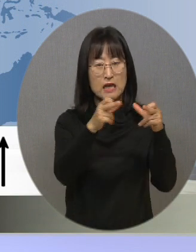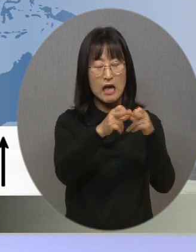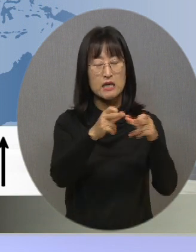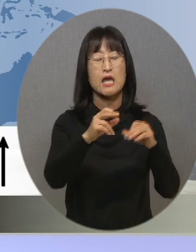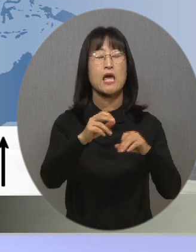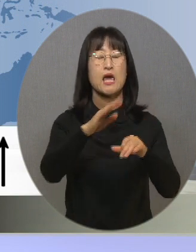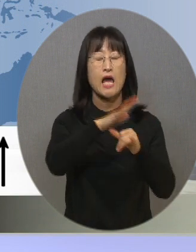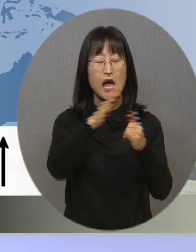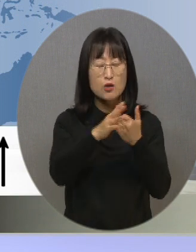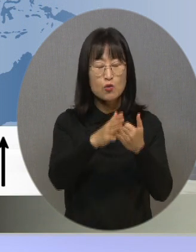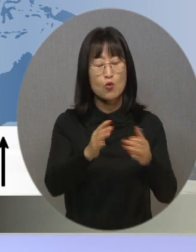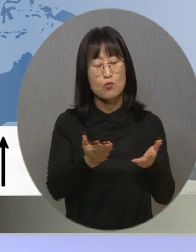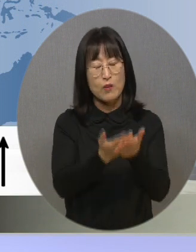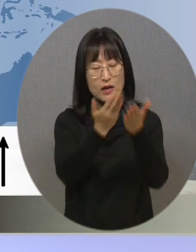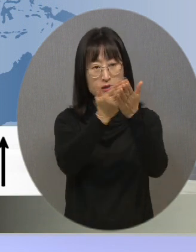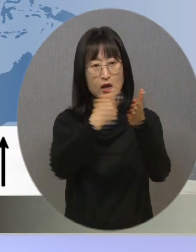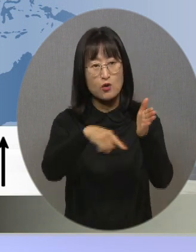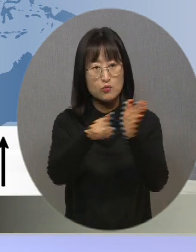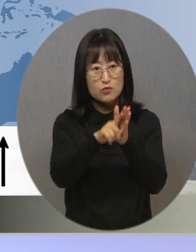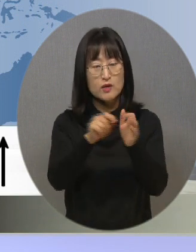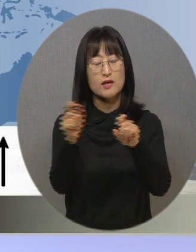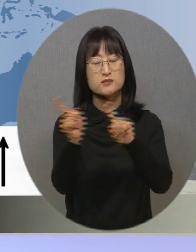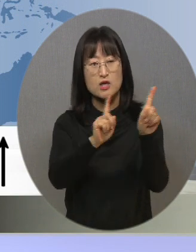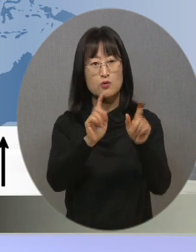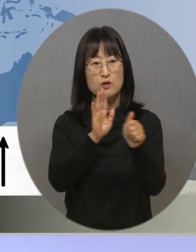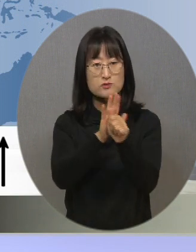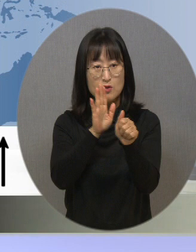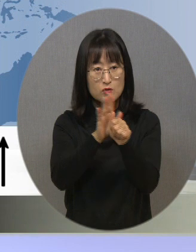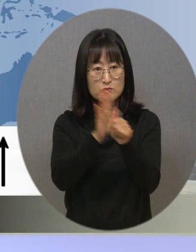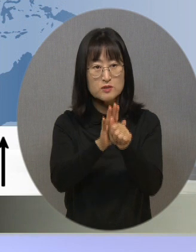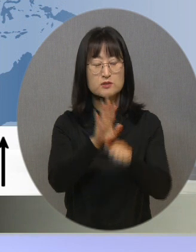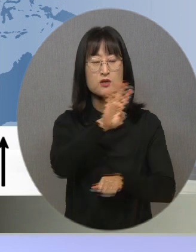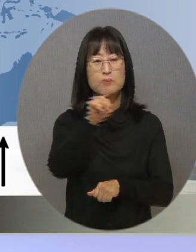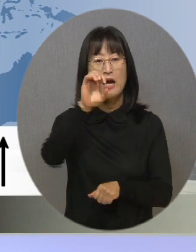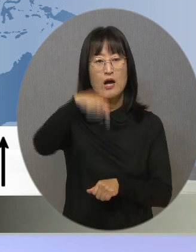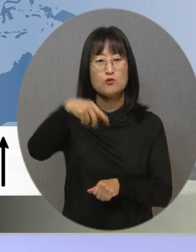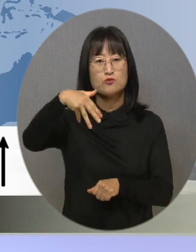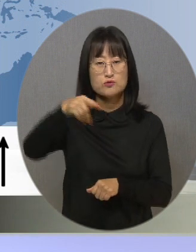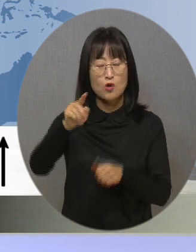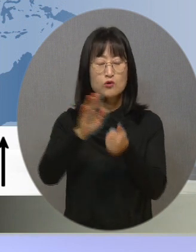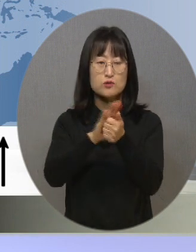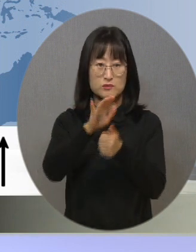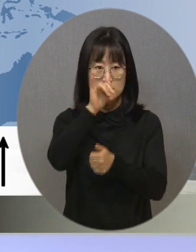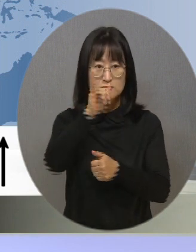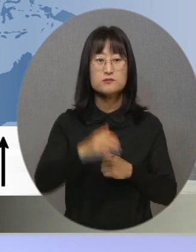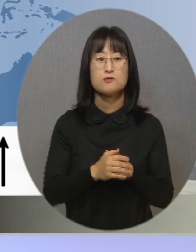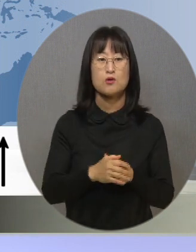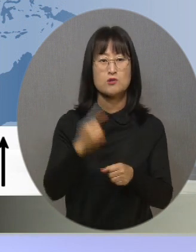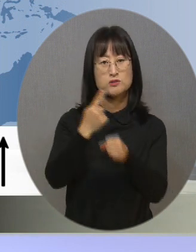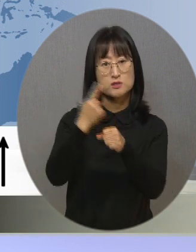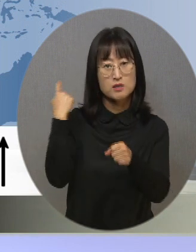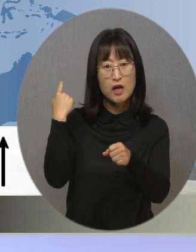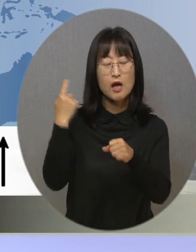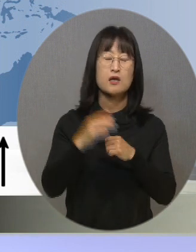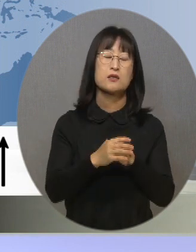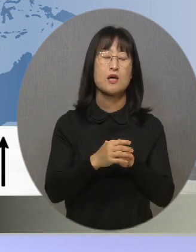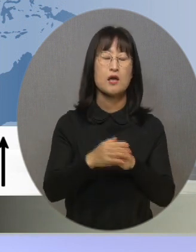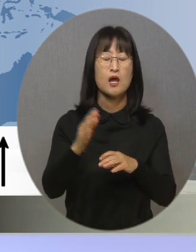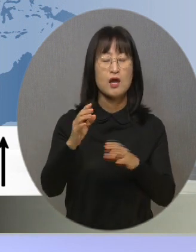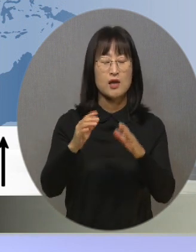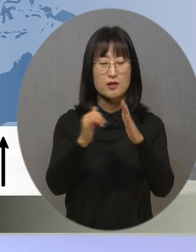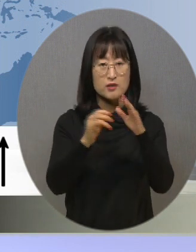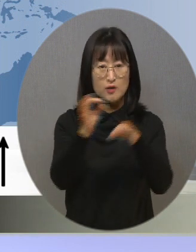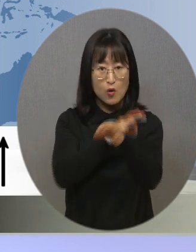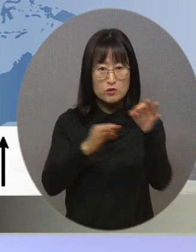행동 발달을 위한 발달재활서비스의 지원금 바우처 사업을 하고 있는데요. 지난해 장애가정의 경제적